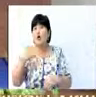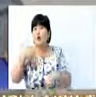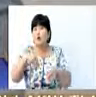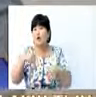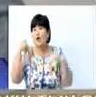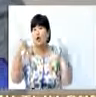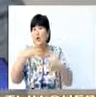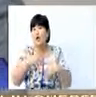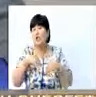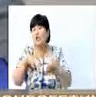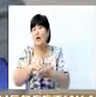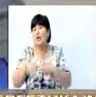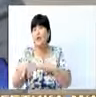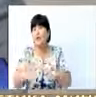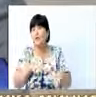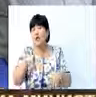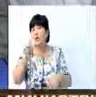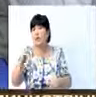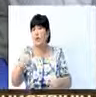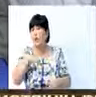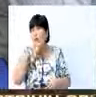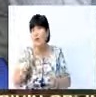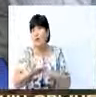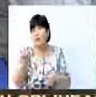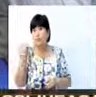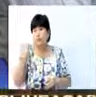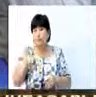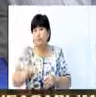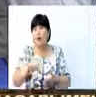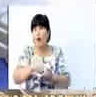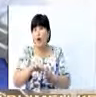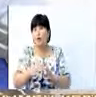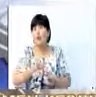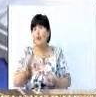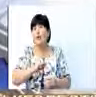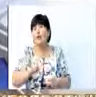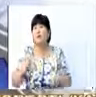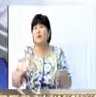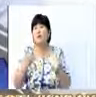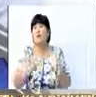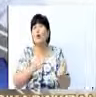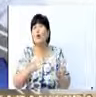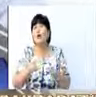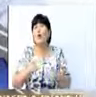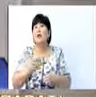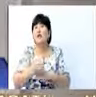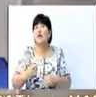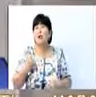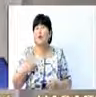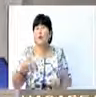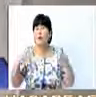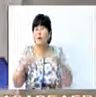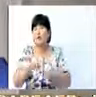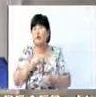мал шаруашылығымен айналысатын шаруалар жетерлік. Ал былтыр бұл ауылда бір кооператив құрылыпты. Бұл ретте сала мамандары біріккен